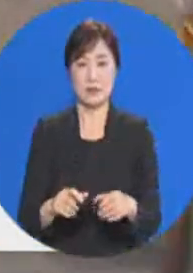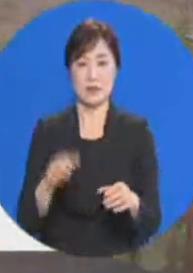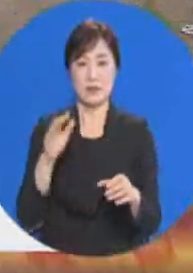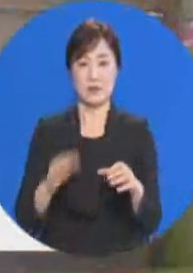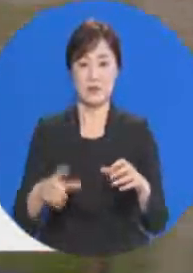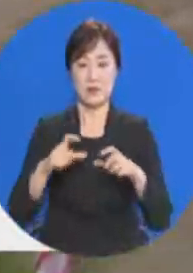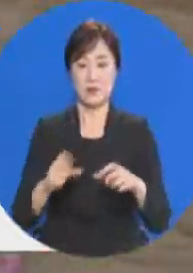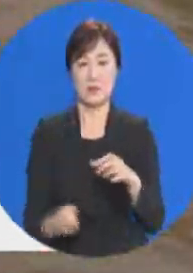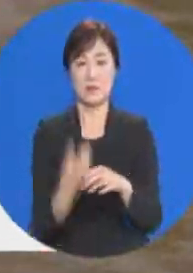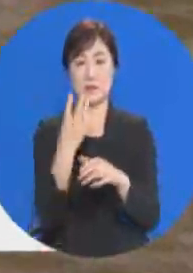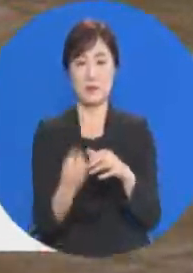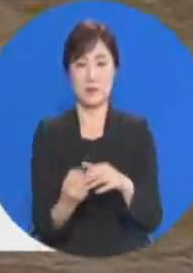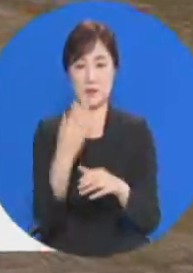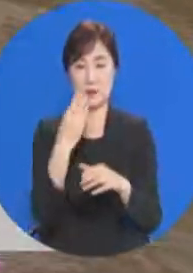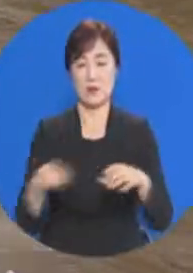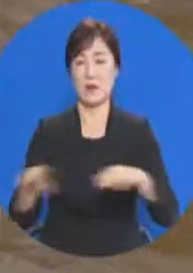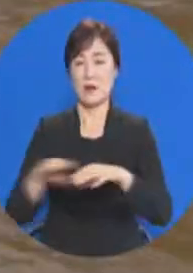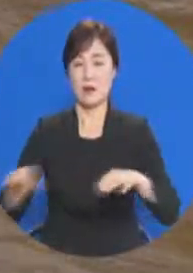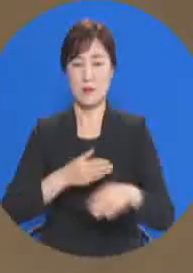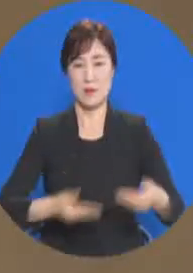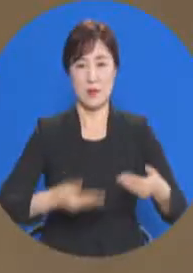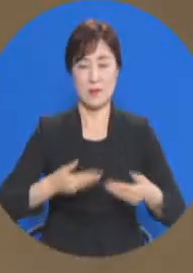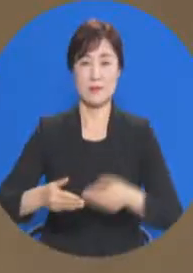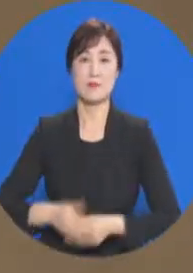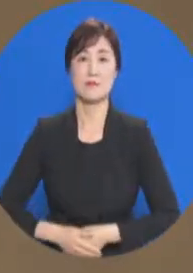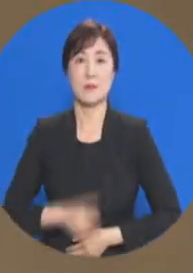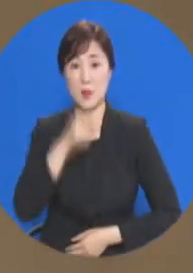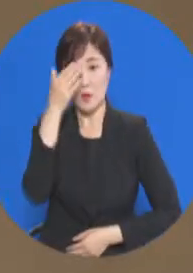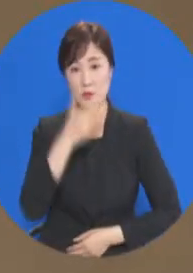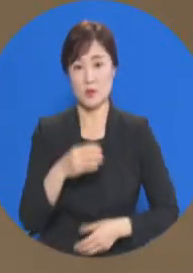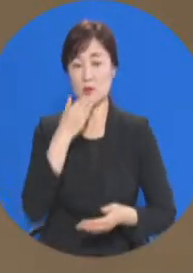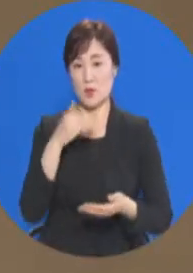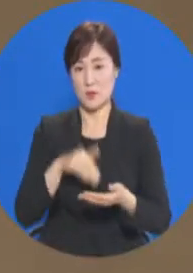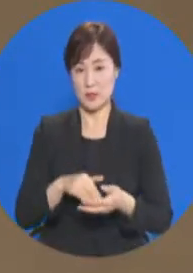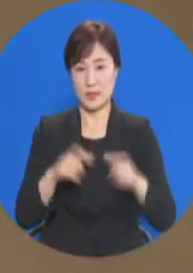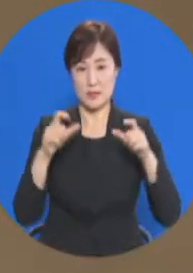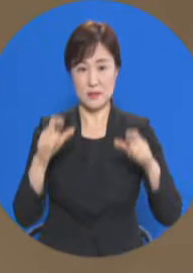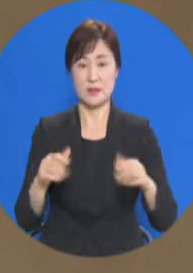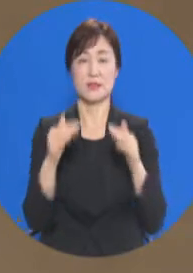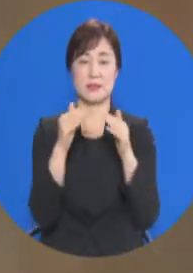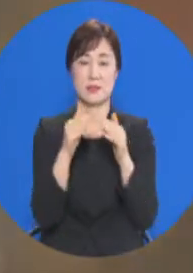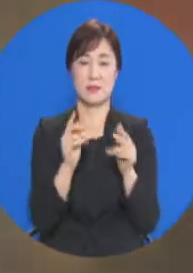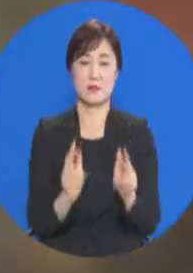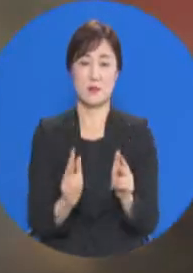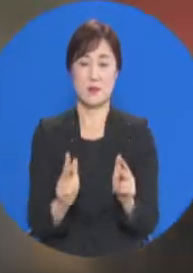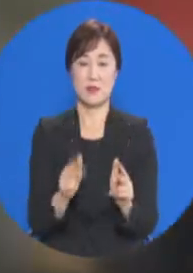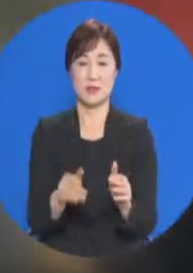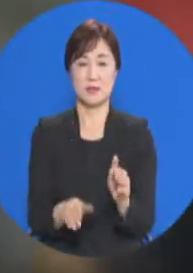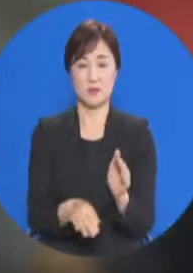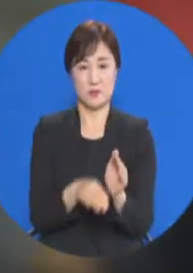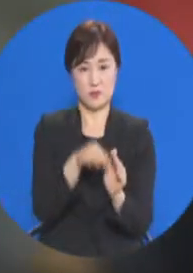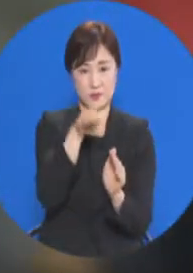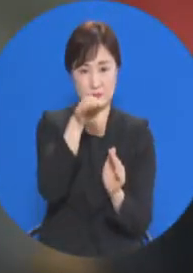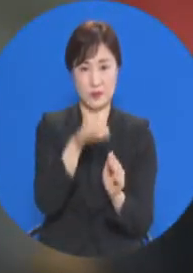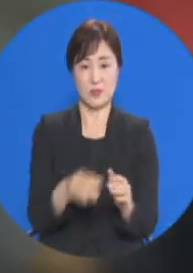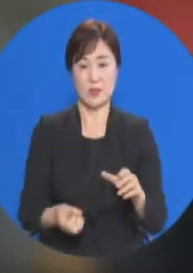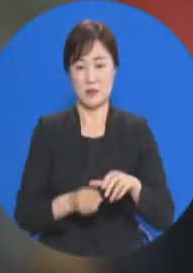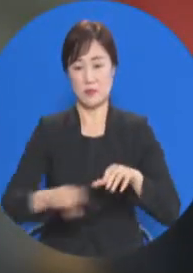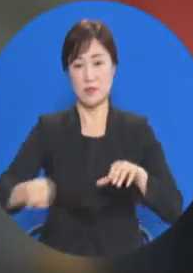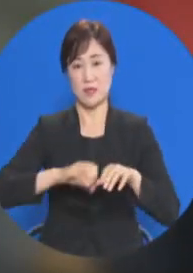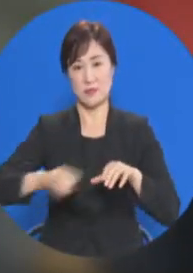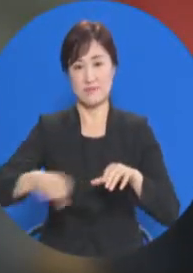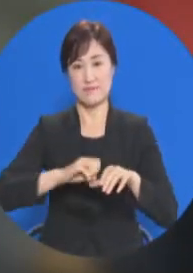범람해 지자체의 조치가 이뤄졌습니다. 여수시 돌산읍 우두리의 주택에서는 보일러실 일부가 침수돼 배수